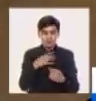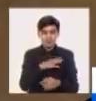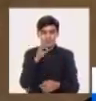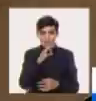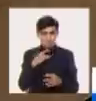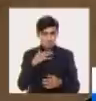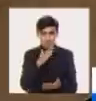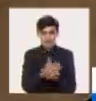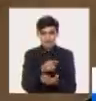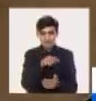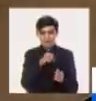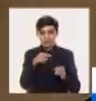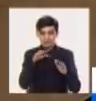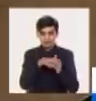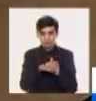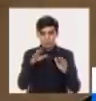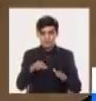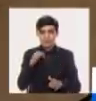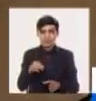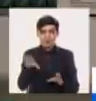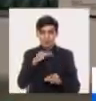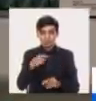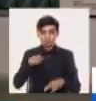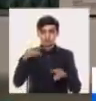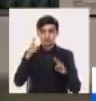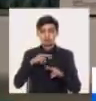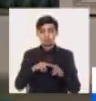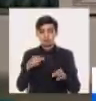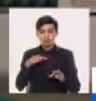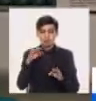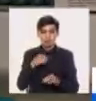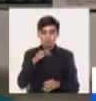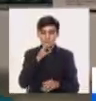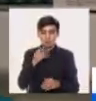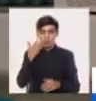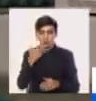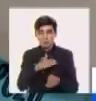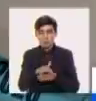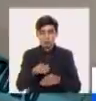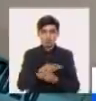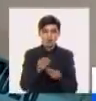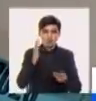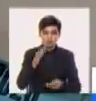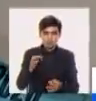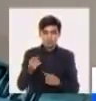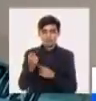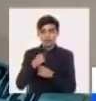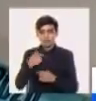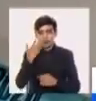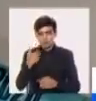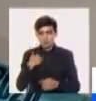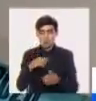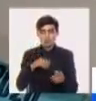осында. СК фармация өкілі болса, елдегі жағдайдан хабарсыз адамдай ол дәрілердің қашан толық таратылатынын, ал тапсырыс түссе